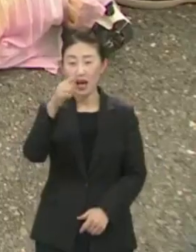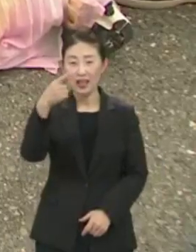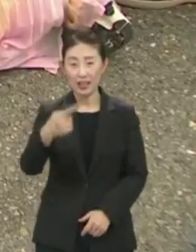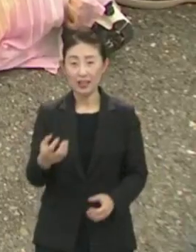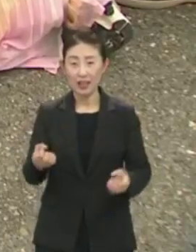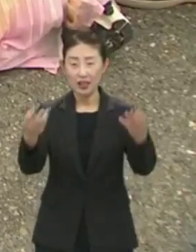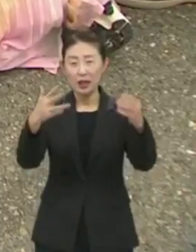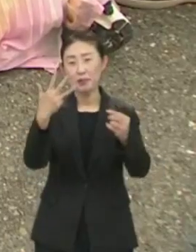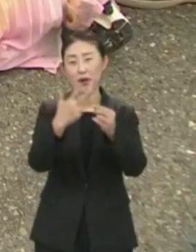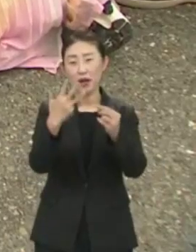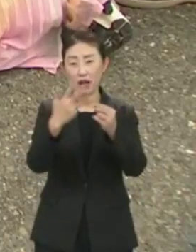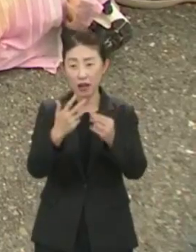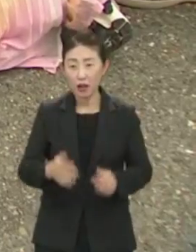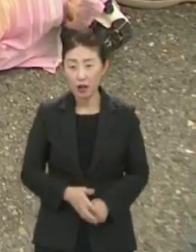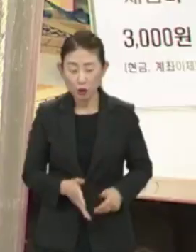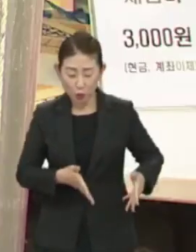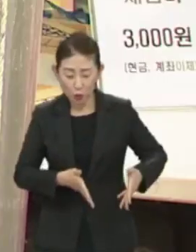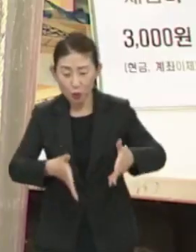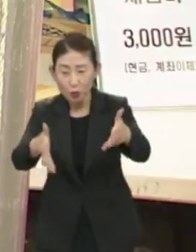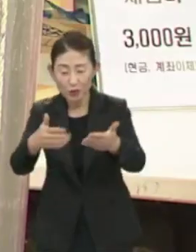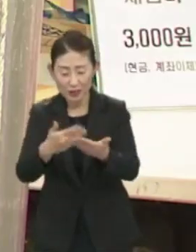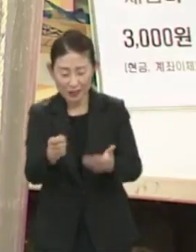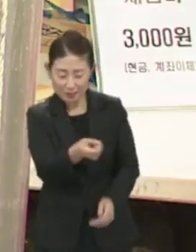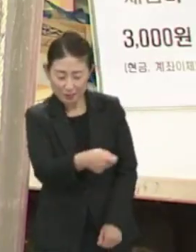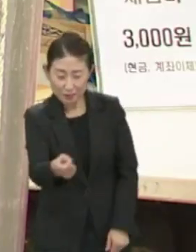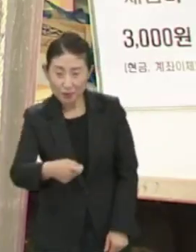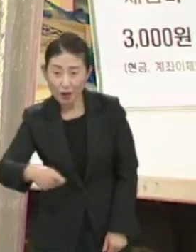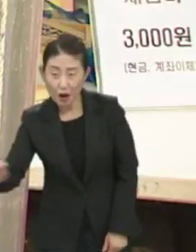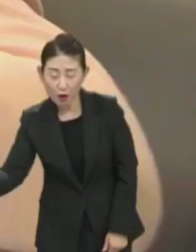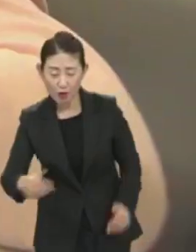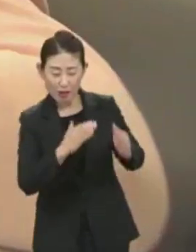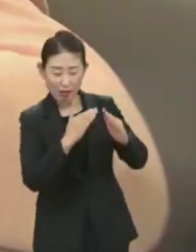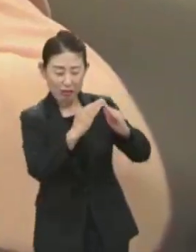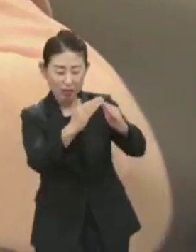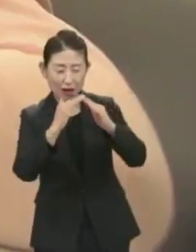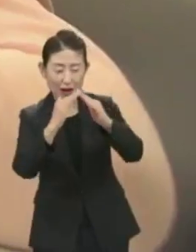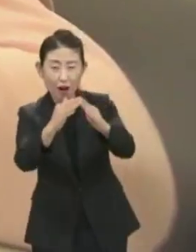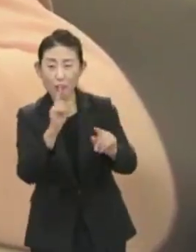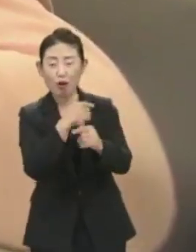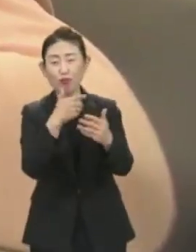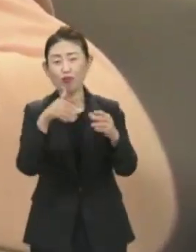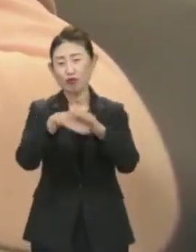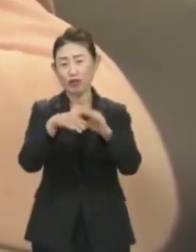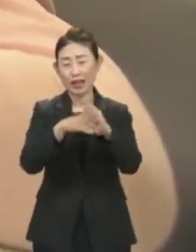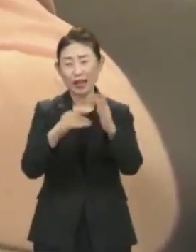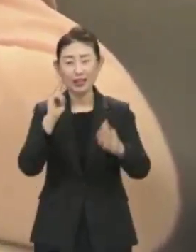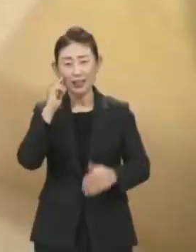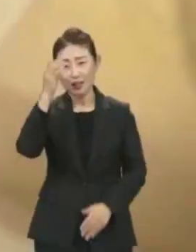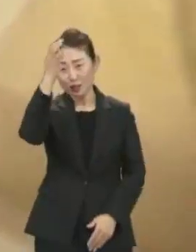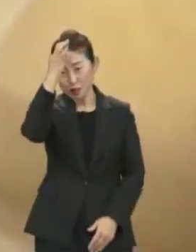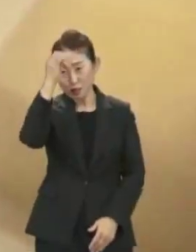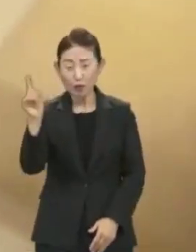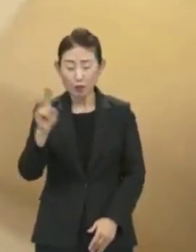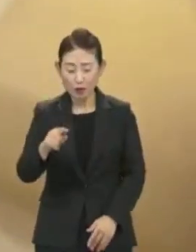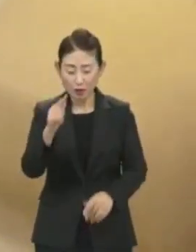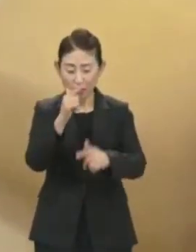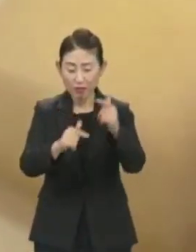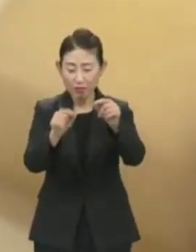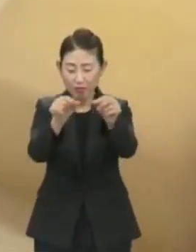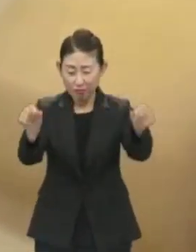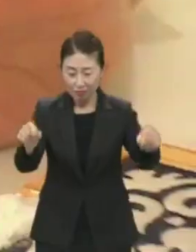도로 위는 거대한 도화지가 되고 거리엔 각종 문화예술 프로그램이 열립니다. 고사리 손으로 나무틀에 타일을 붙여